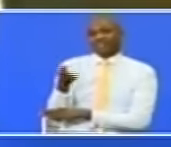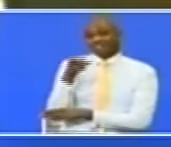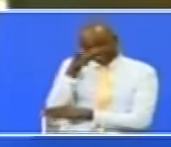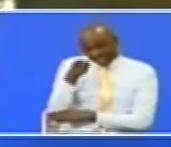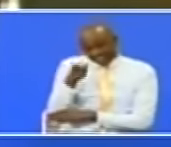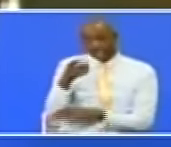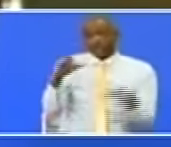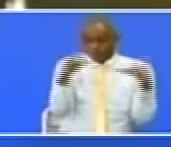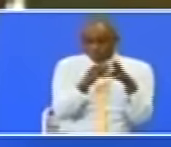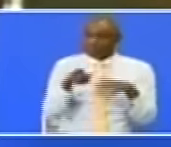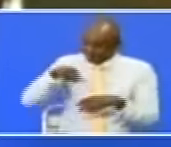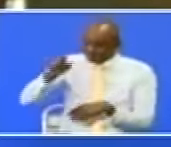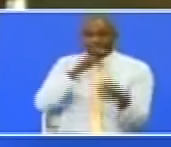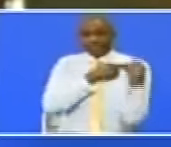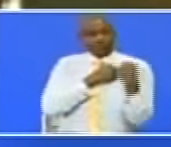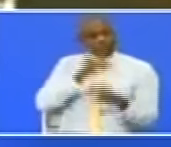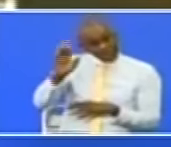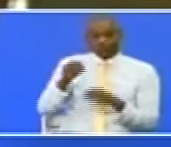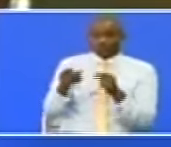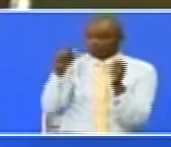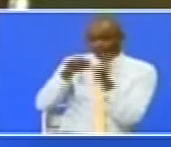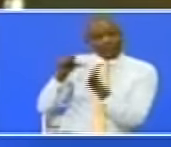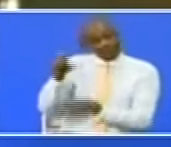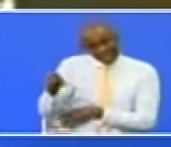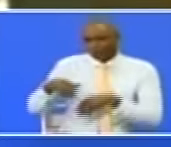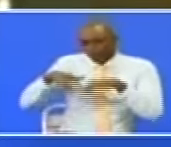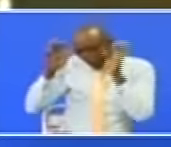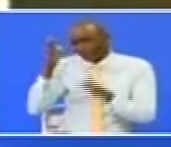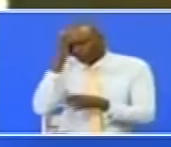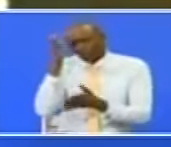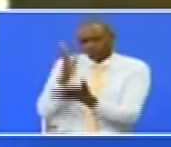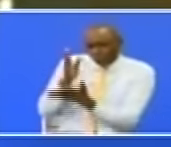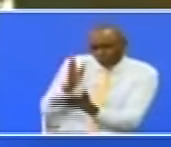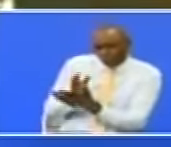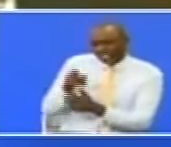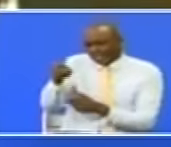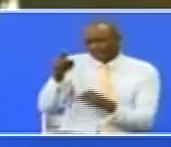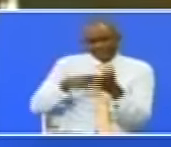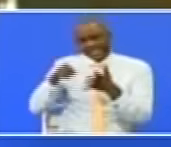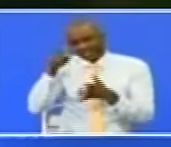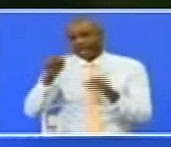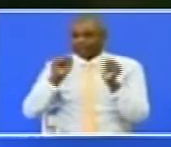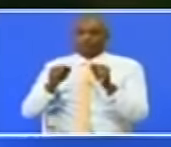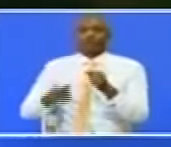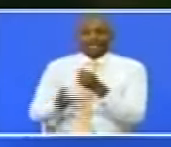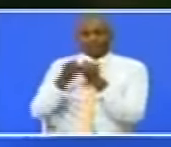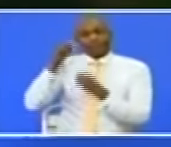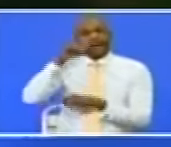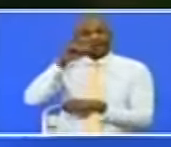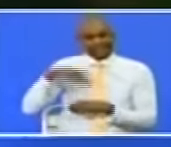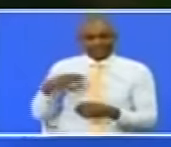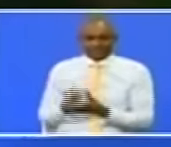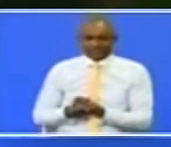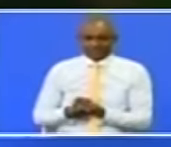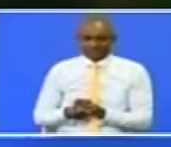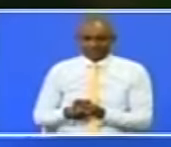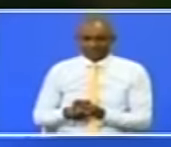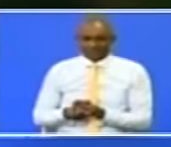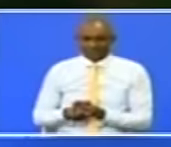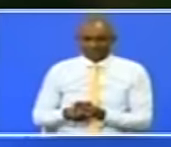tribunal. Wafanye kwa siri na wafuatilie na waone kama wanaweza kusaidia wazazi kama hao. Na hisi na